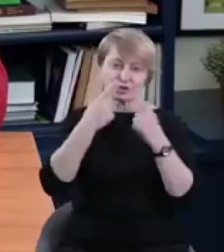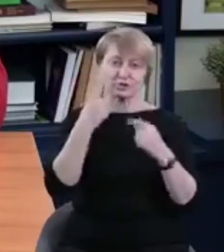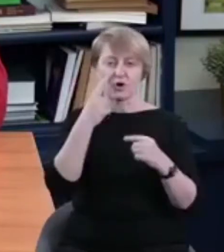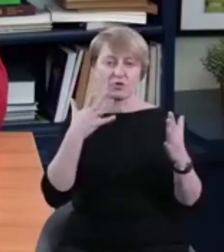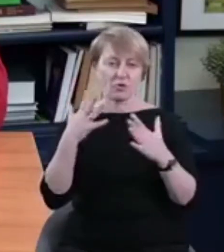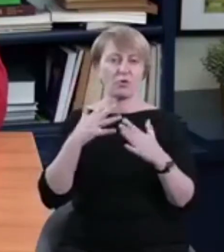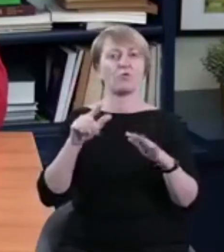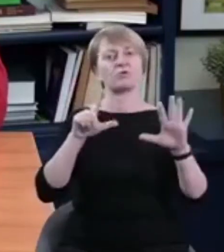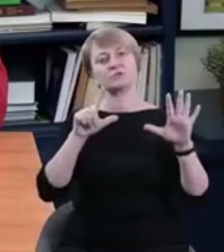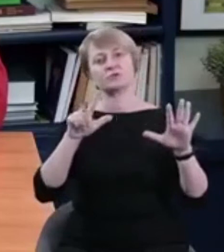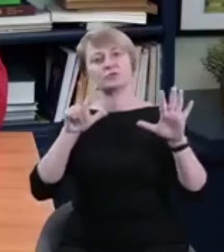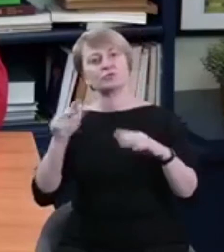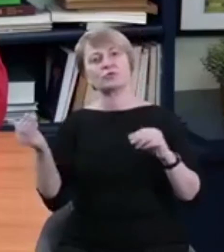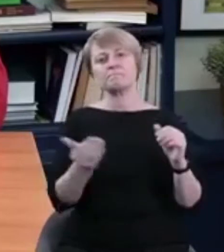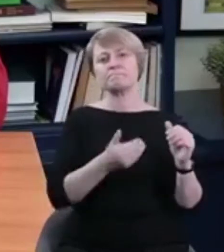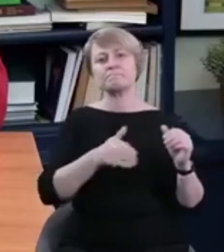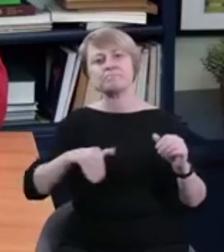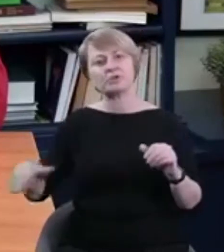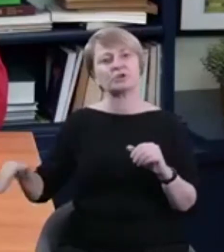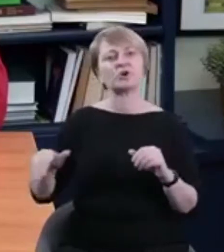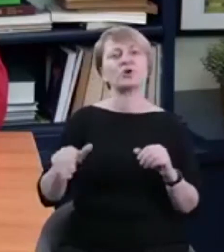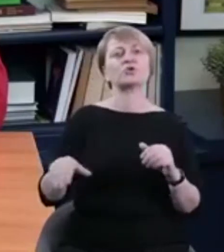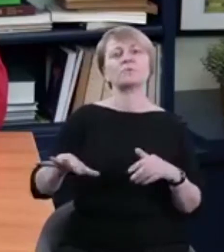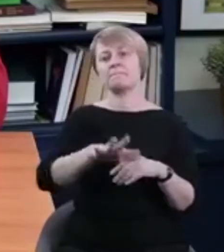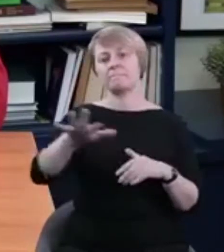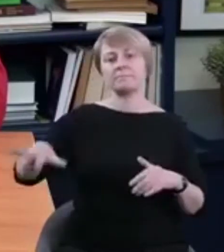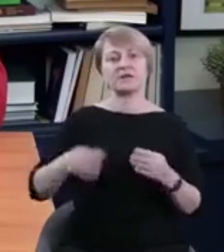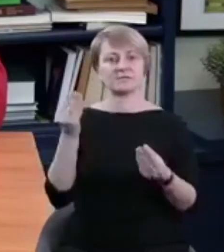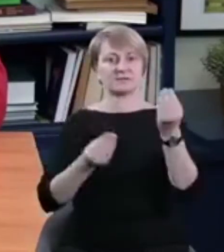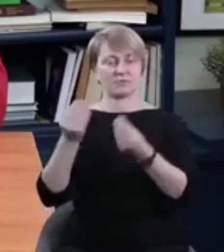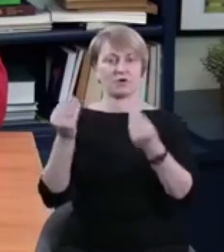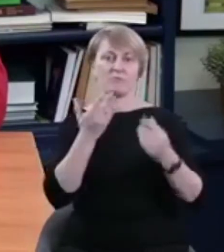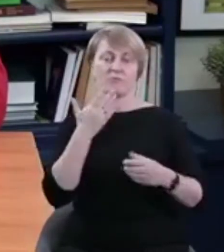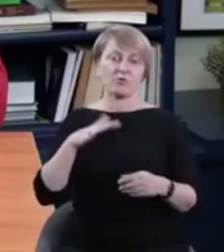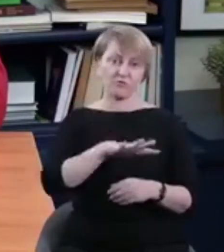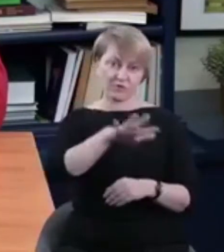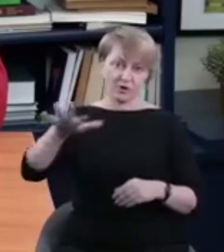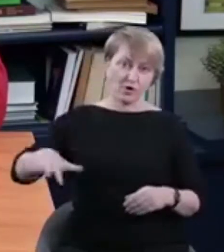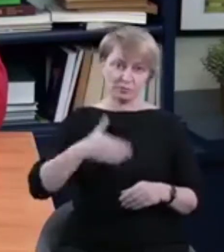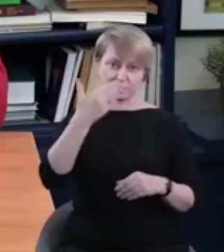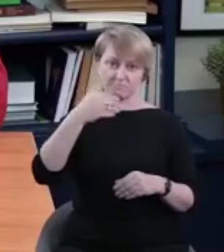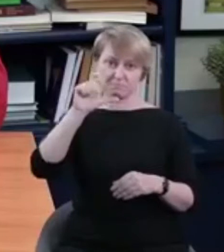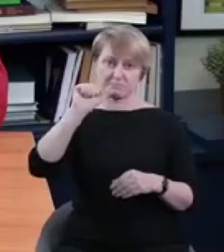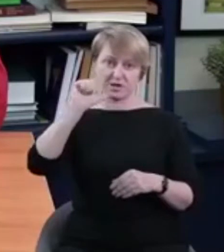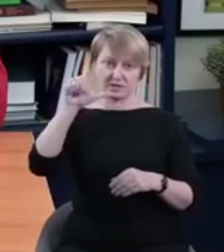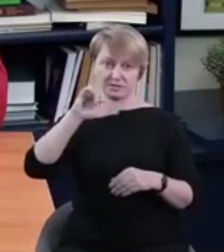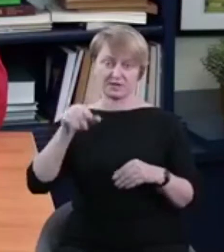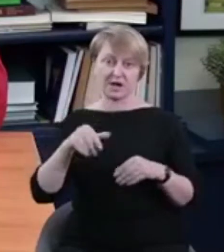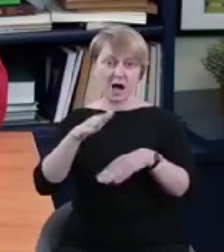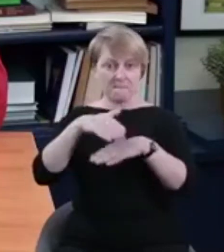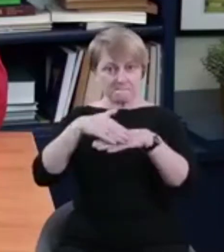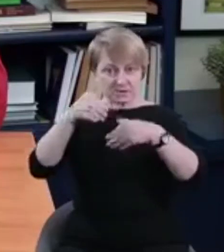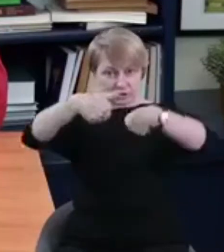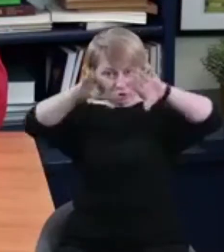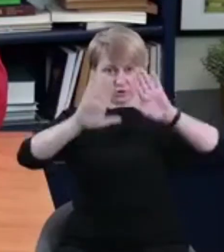wyposażeniem z placem zabaw który miałby w okolicach postać mówią nic ale to jest ten teren zaraz za castorama obok są